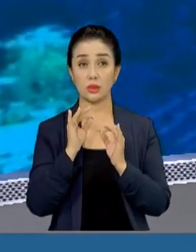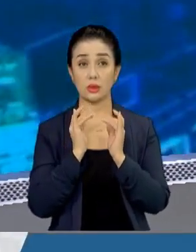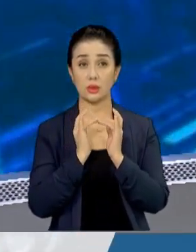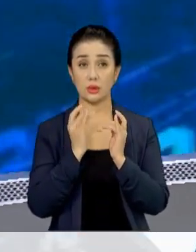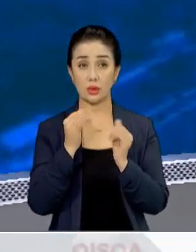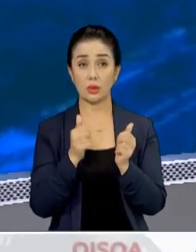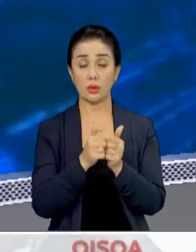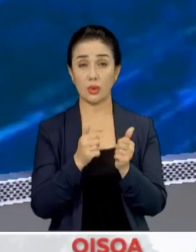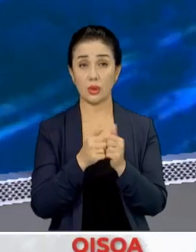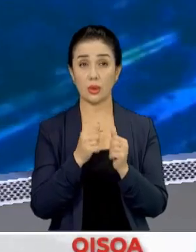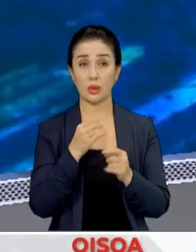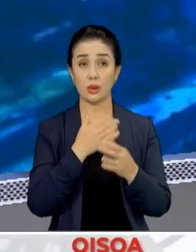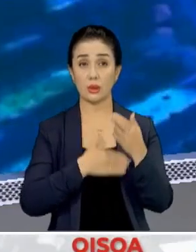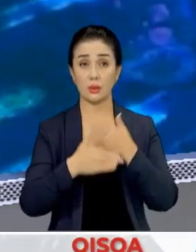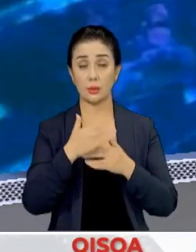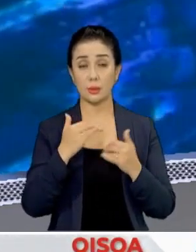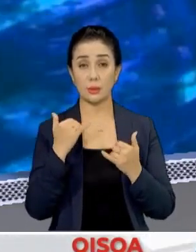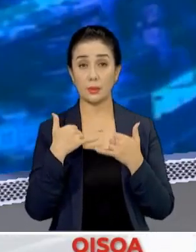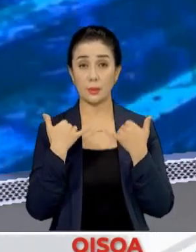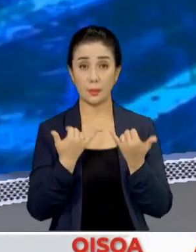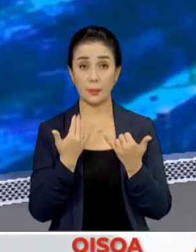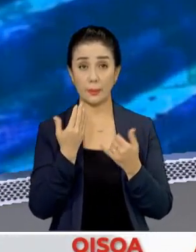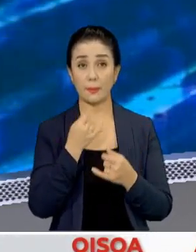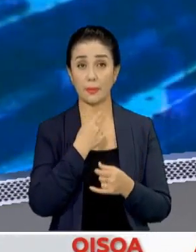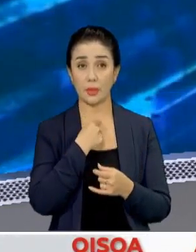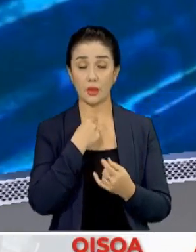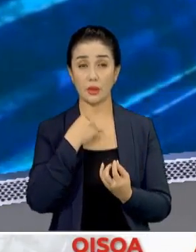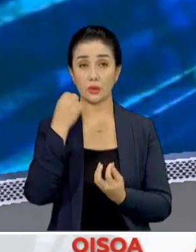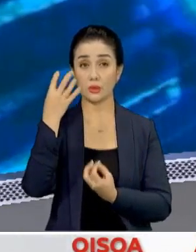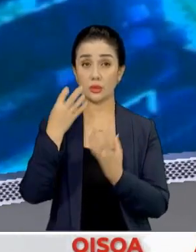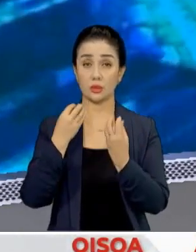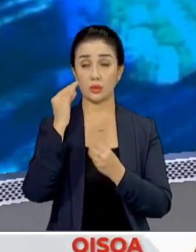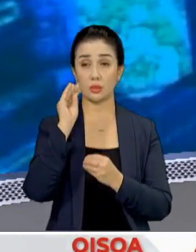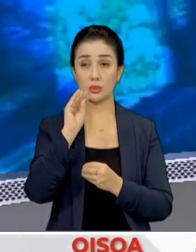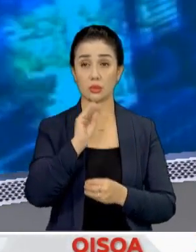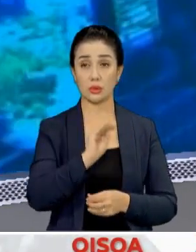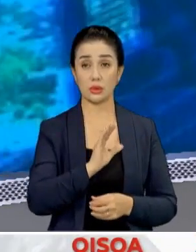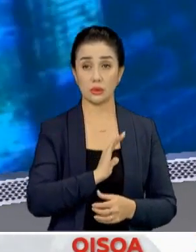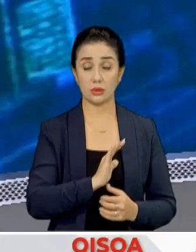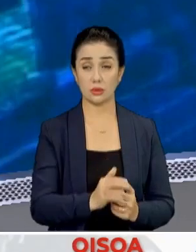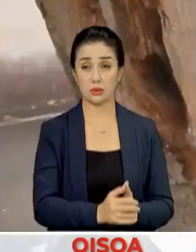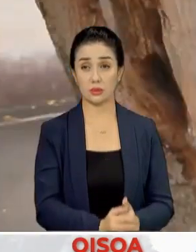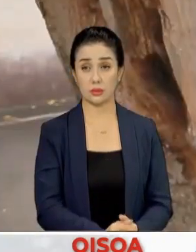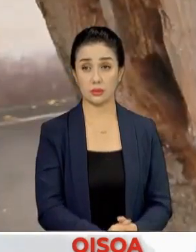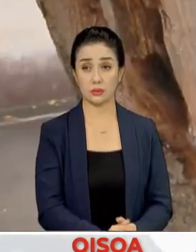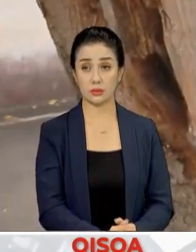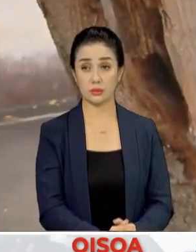maktab-internat yonida imkoniyati cheklangan insonlar uchun ovozli svetofor o'rnatildi.